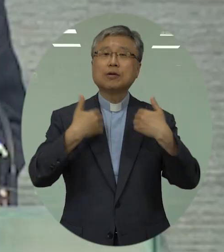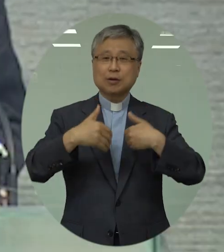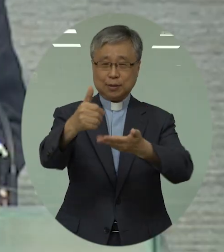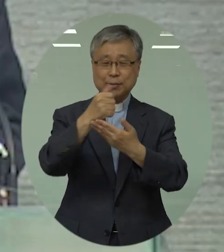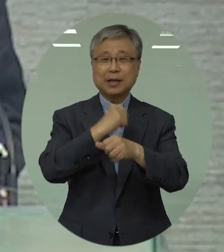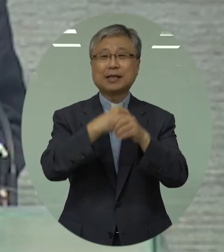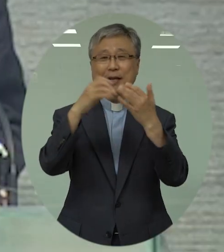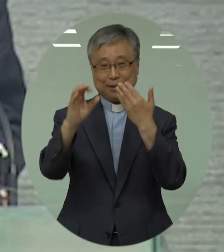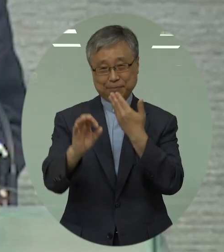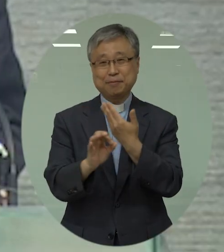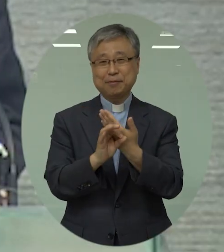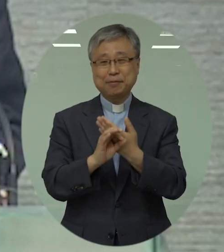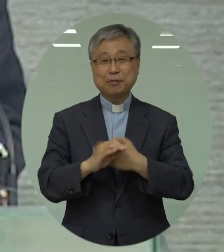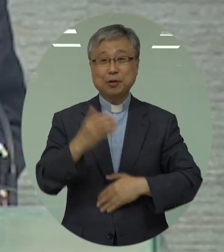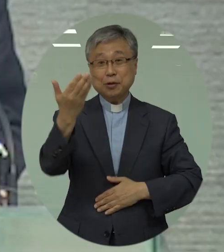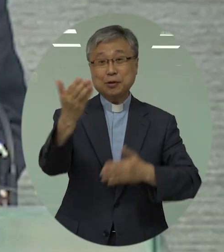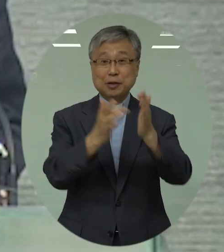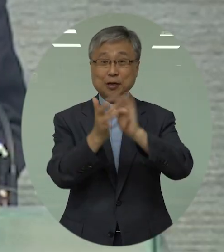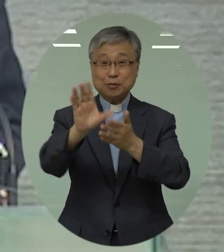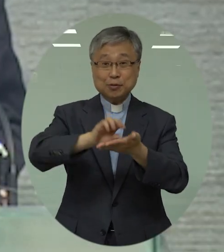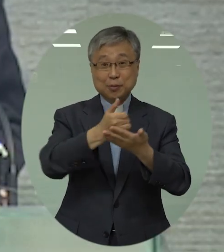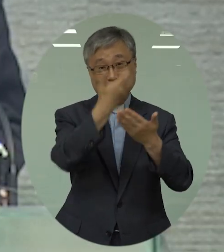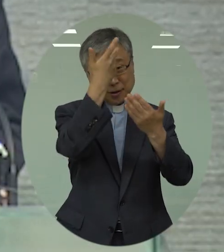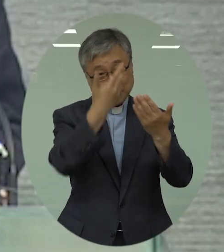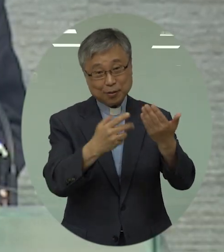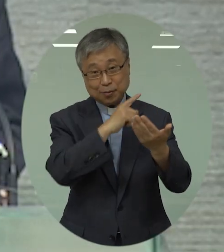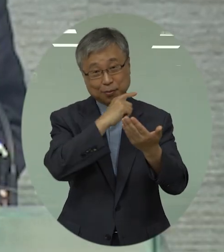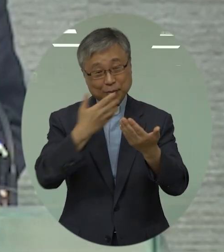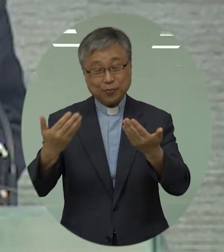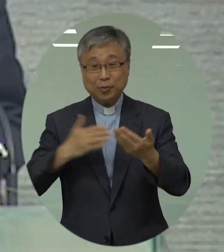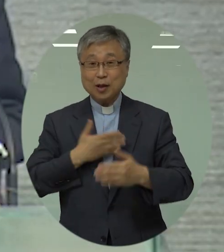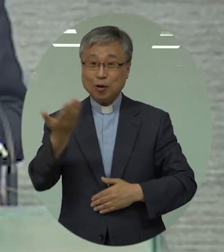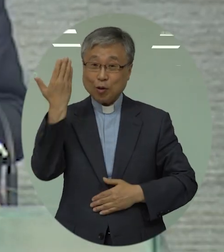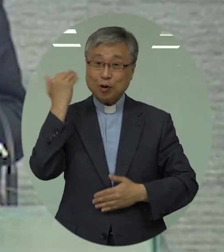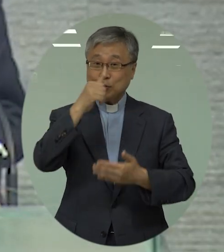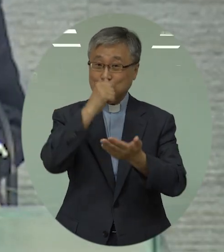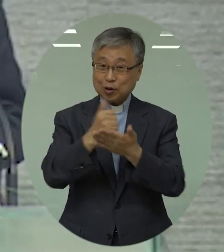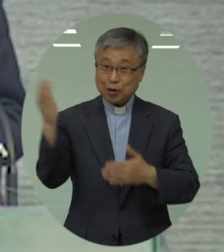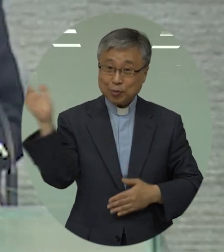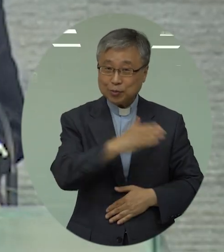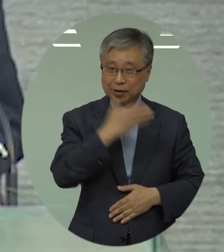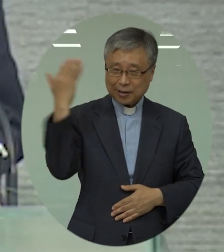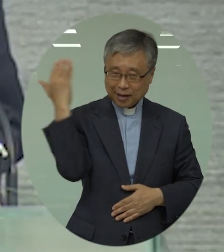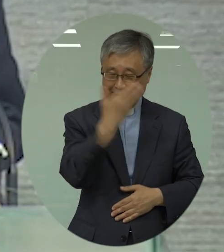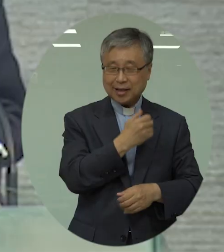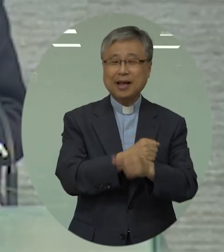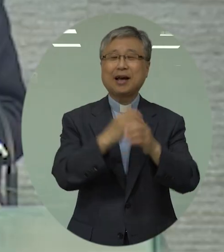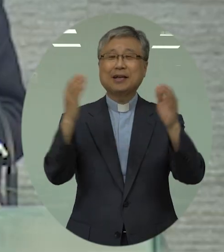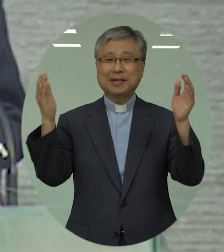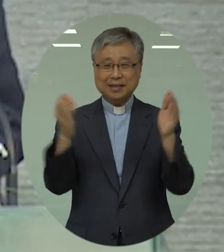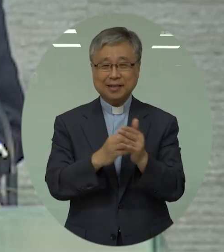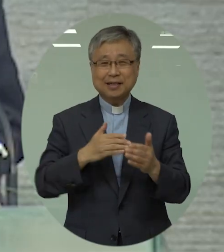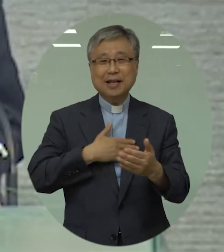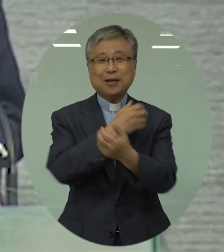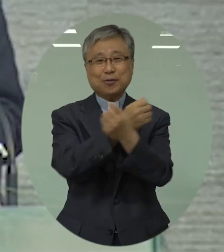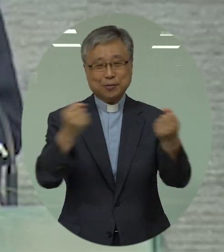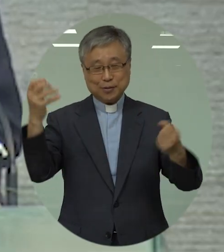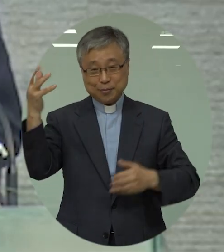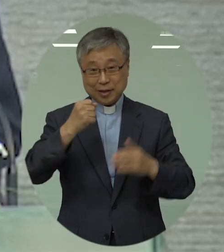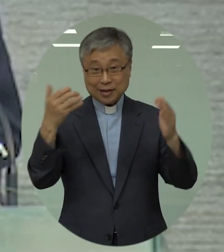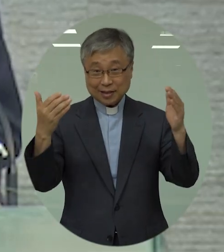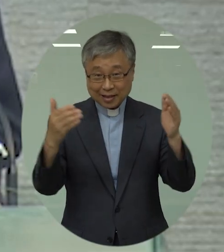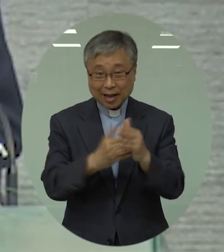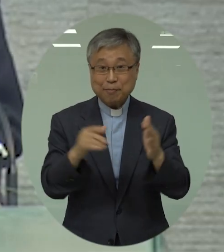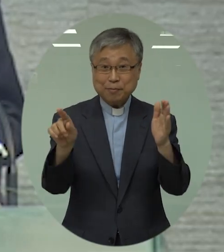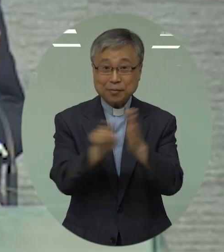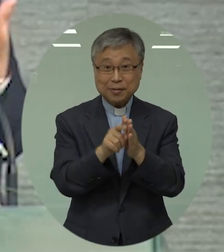영접했다면 그 예수님의 흘린 피가 나를 과거의 죄로부터 깨끗하게 했다. 나는 용서받았다.